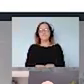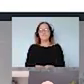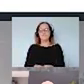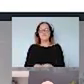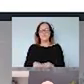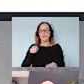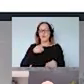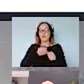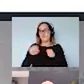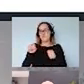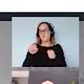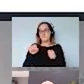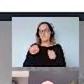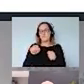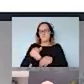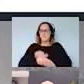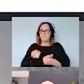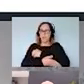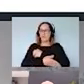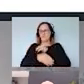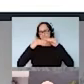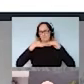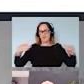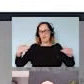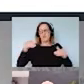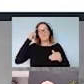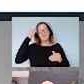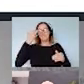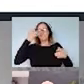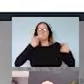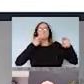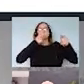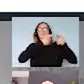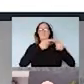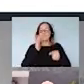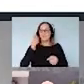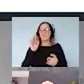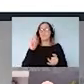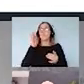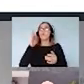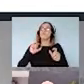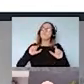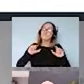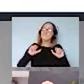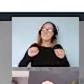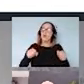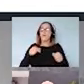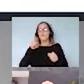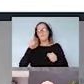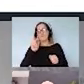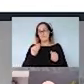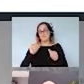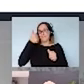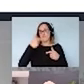Więc to jest na poziomie naszych ideałów, o czym będziemy mówić, a co będzie się działo. Najpierw Kamil